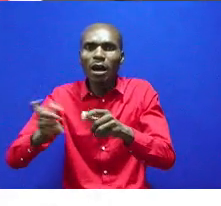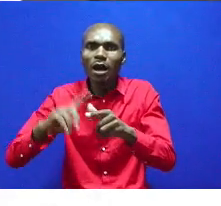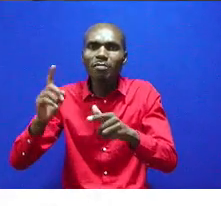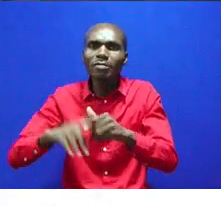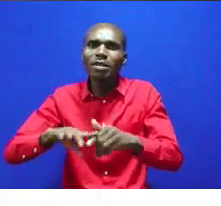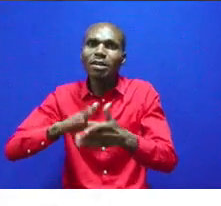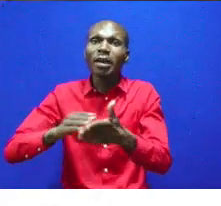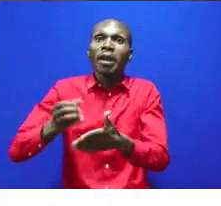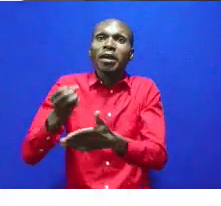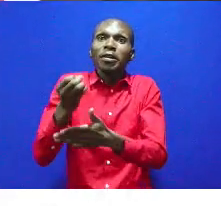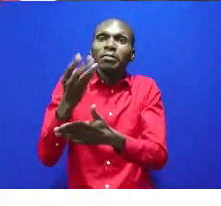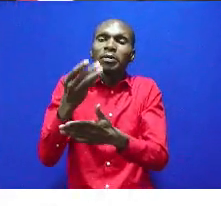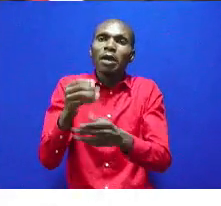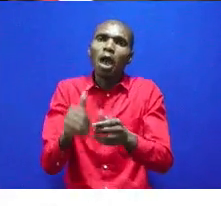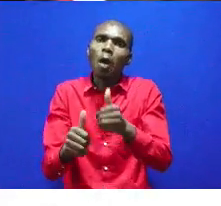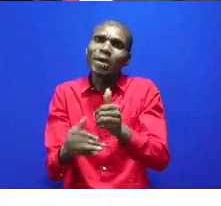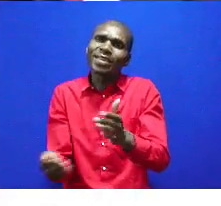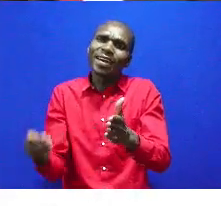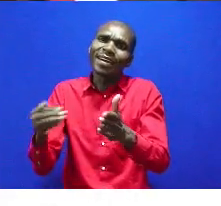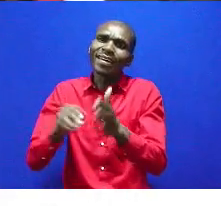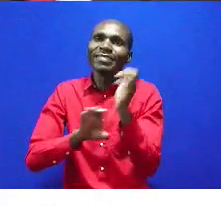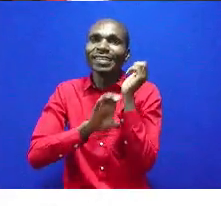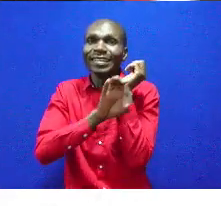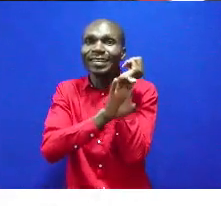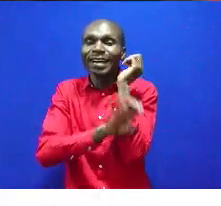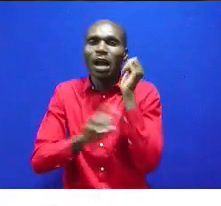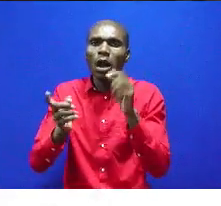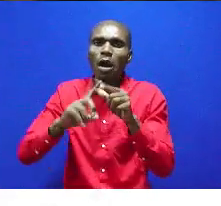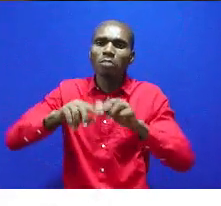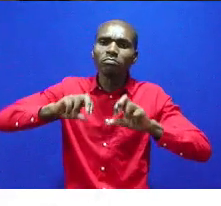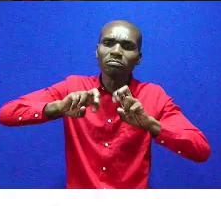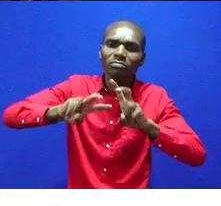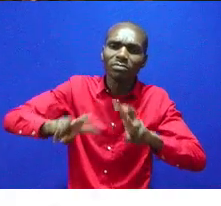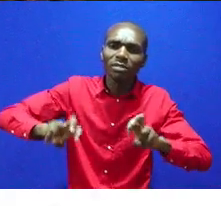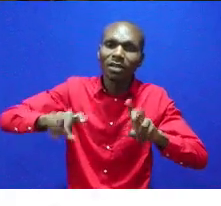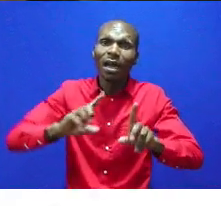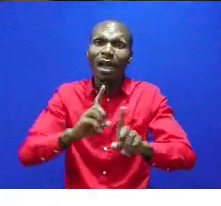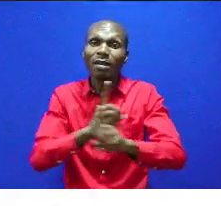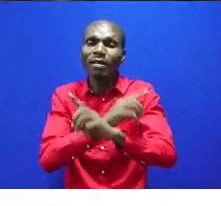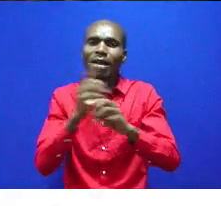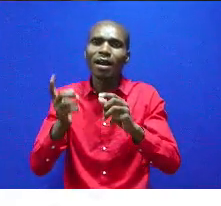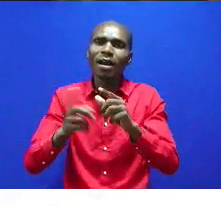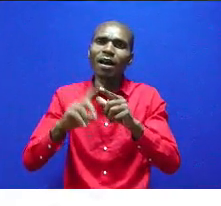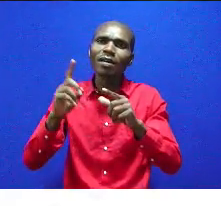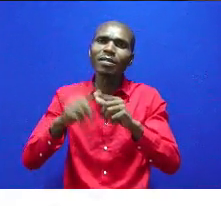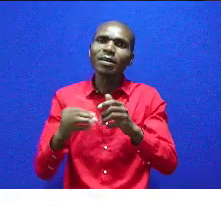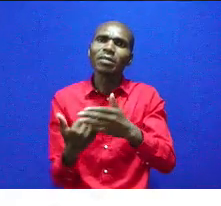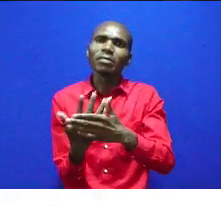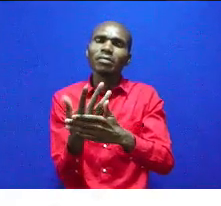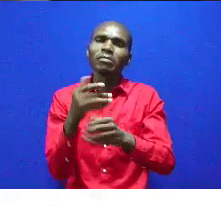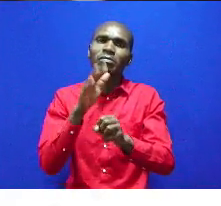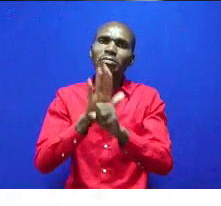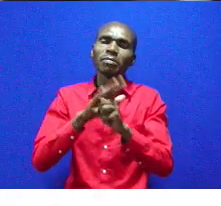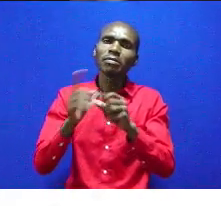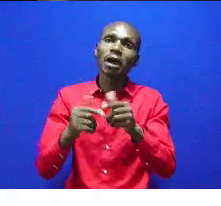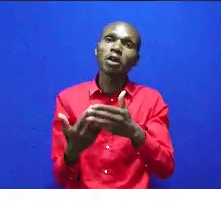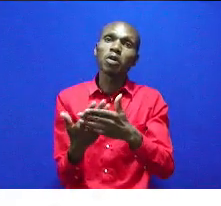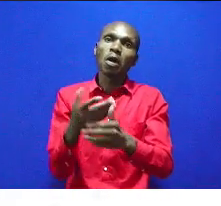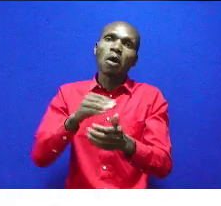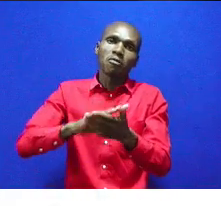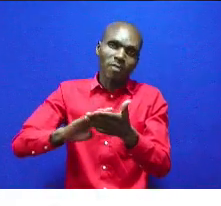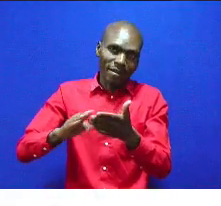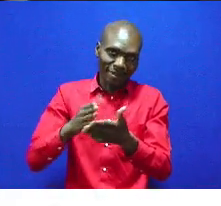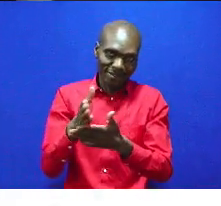lirigoro mono iyo ya ireire ense ya Kenya kuligia chinchira aao chokwene kiabuna ekemeli yekiongo chikerego kina